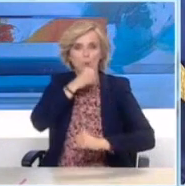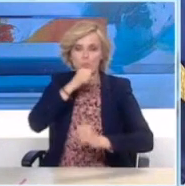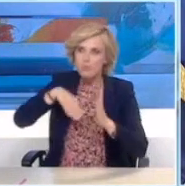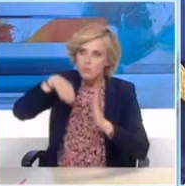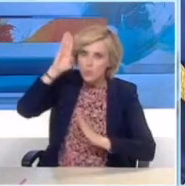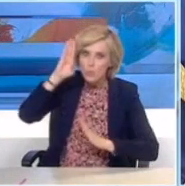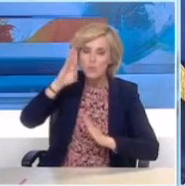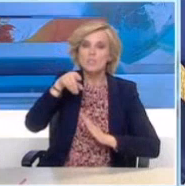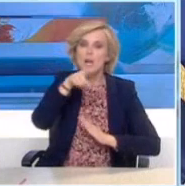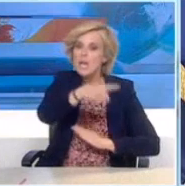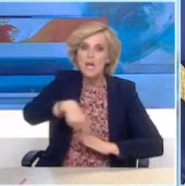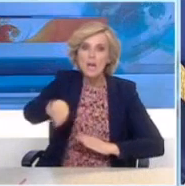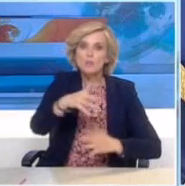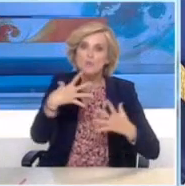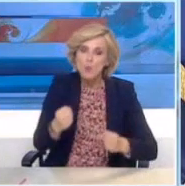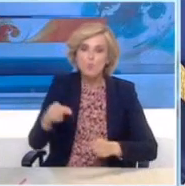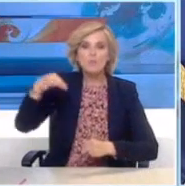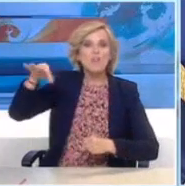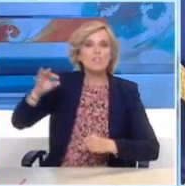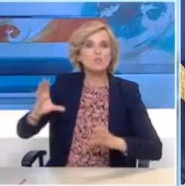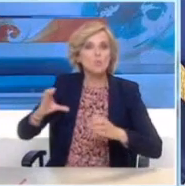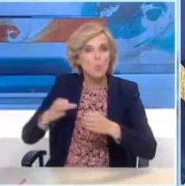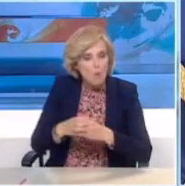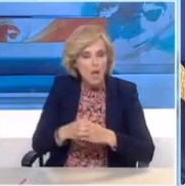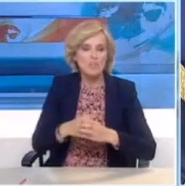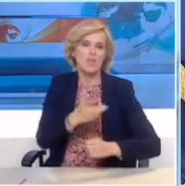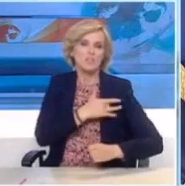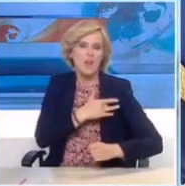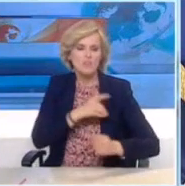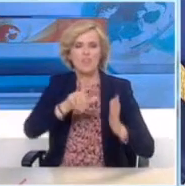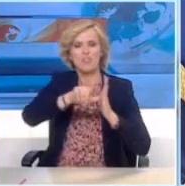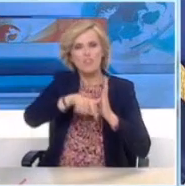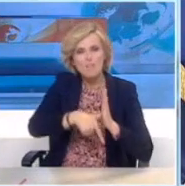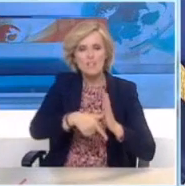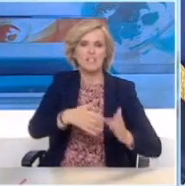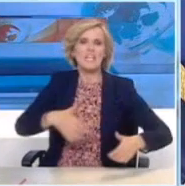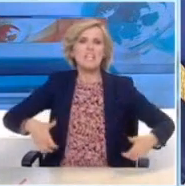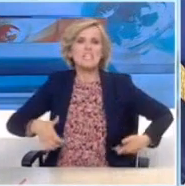ηλικιωμένους, σε αυτούς που ανήκουν σε ευπαθείς ομάδες, σε ομάδες αυξημένου κινδύνου, σε αυτούς που